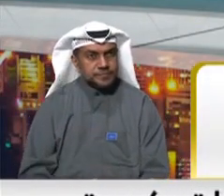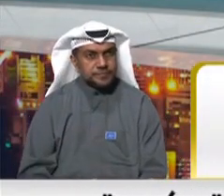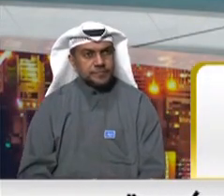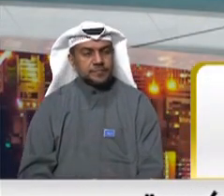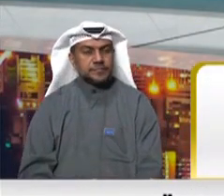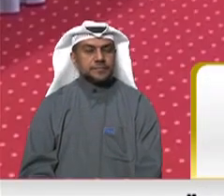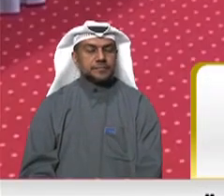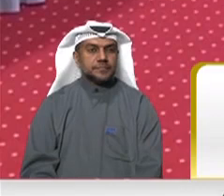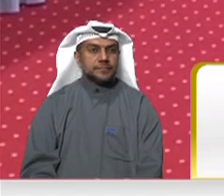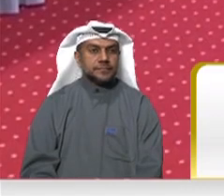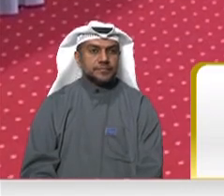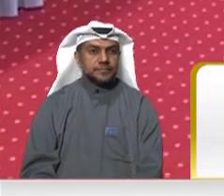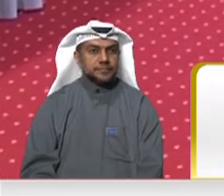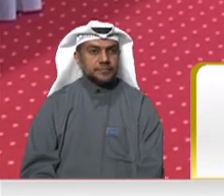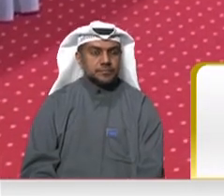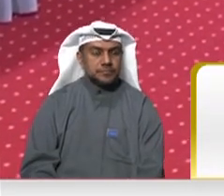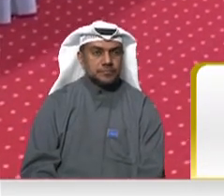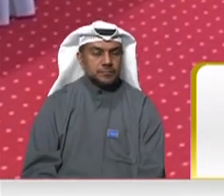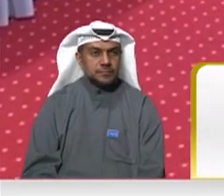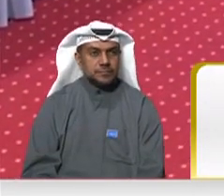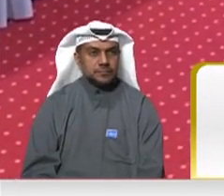التالي.